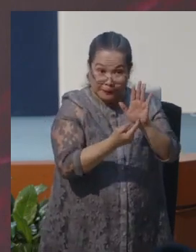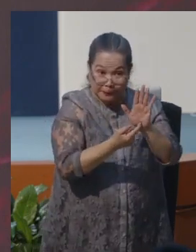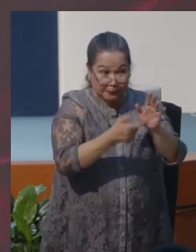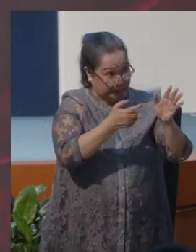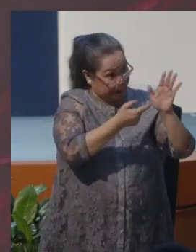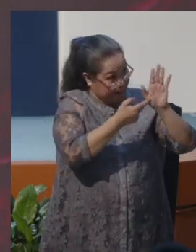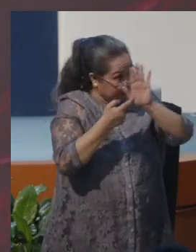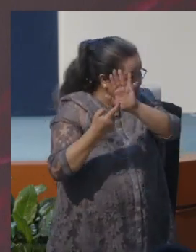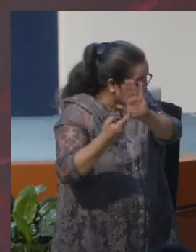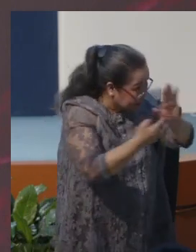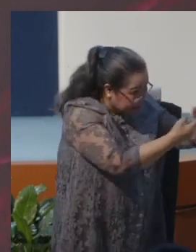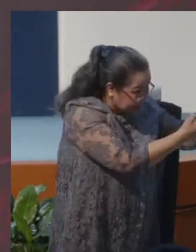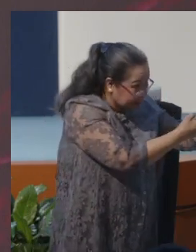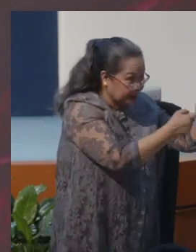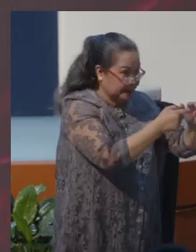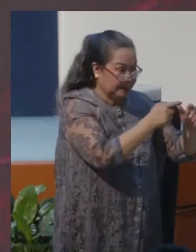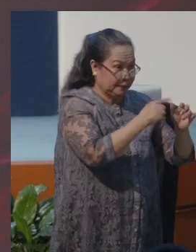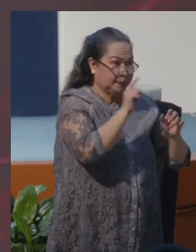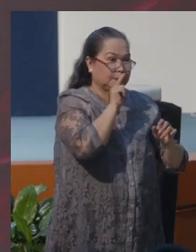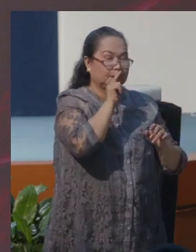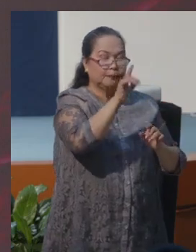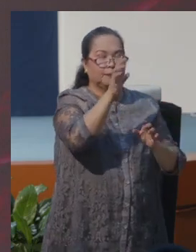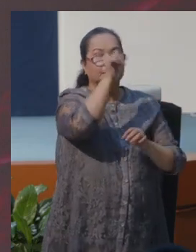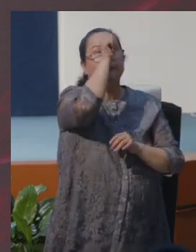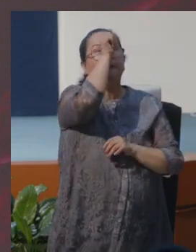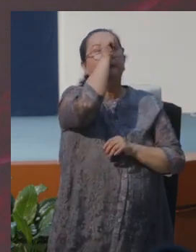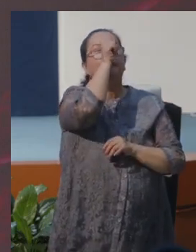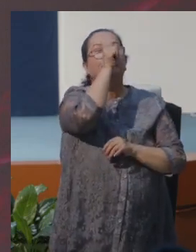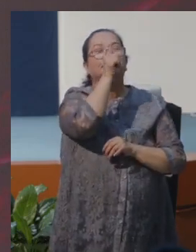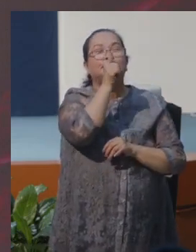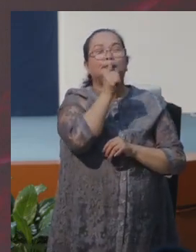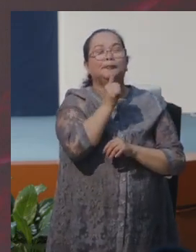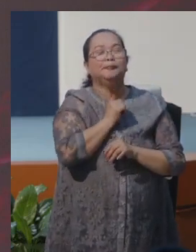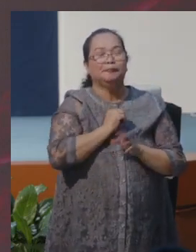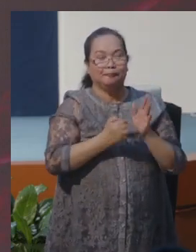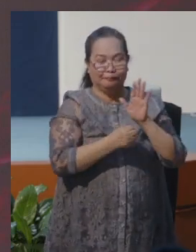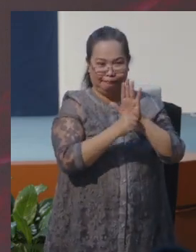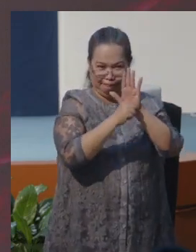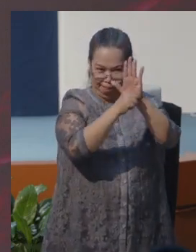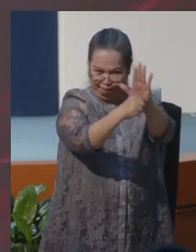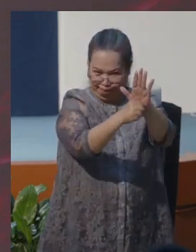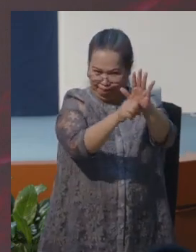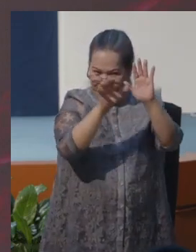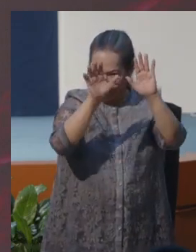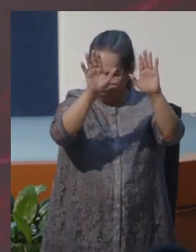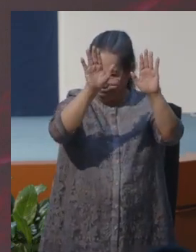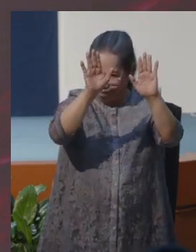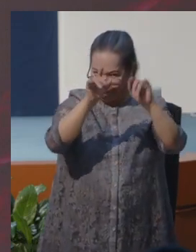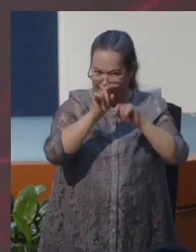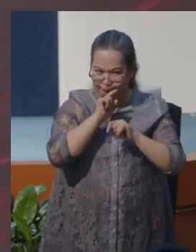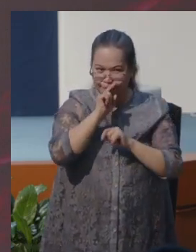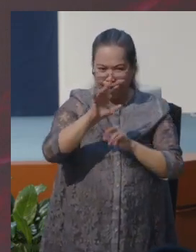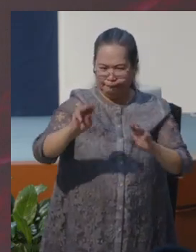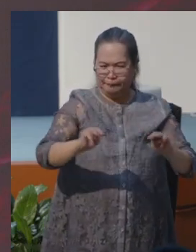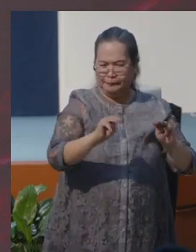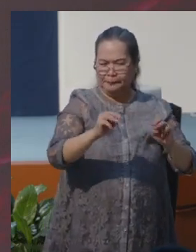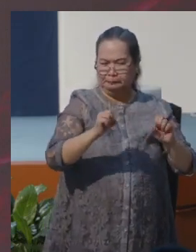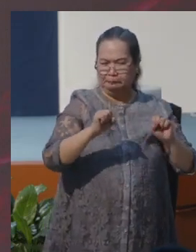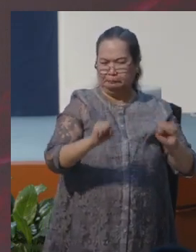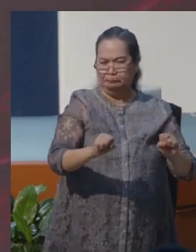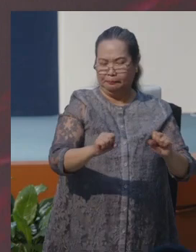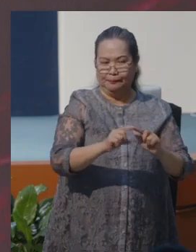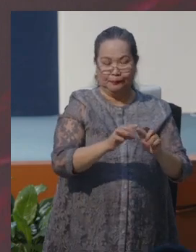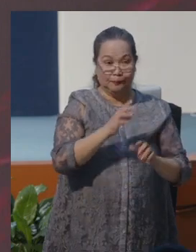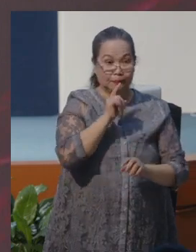performed among you with utmost patience, with signs and wonders and mighty works." So